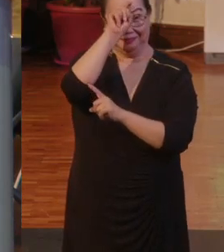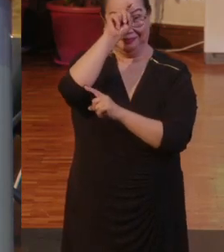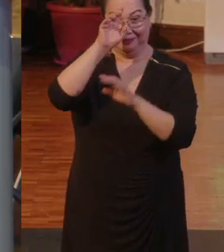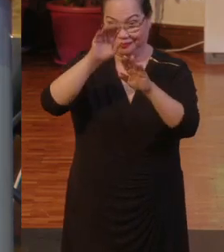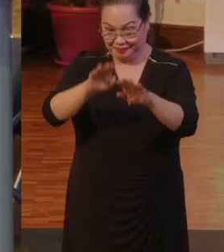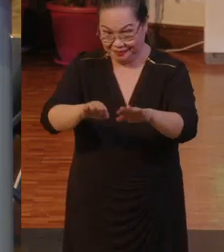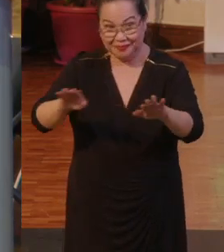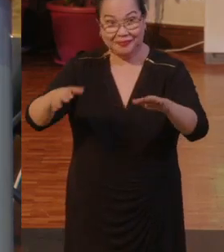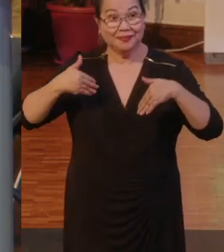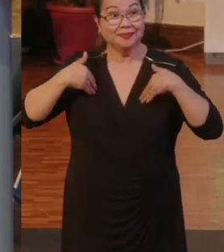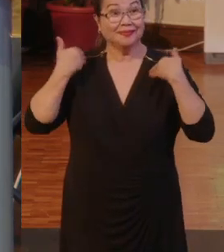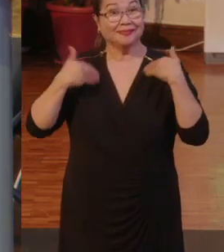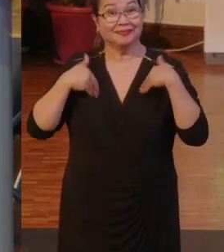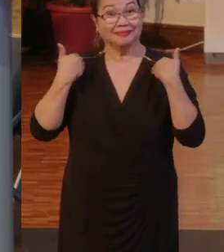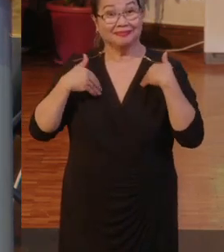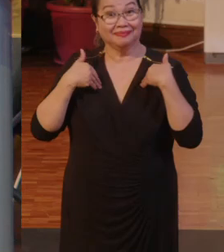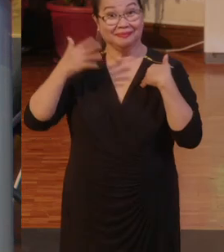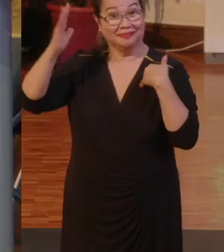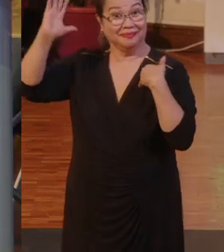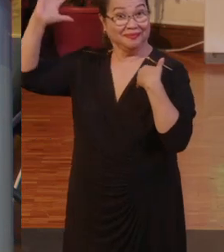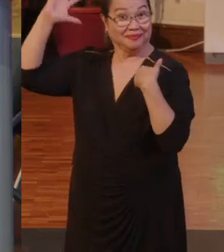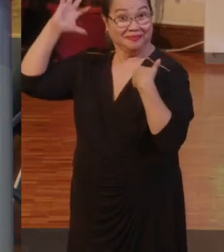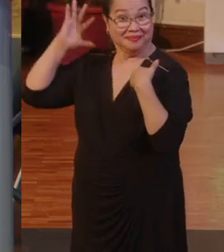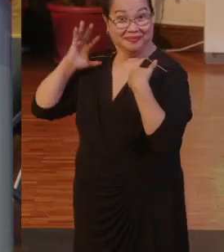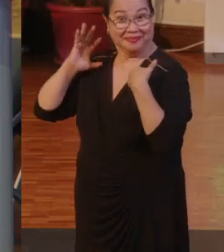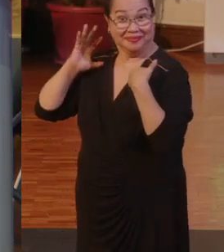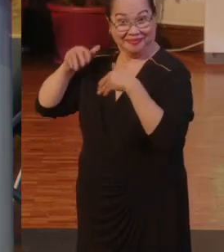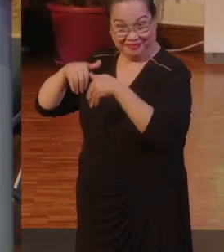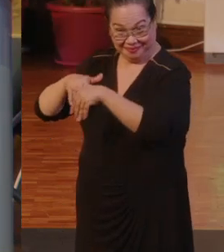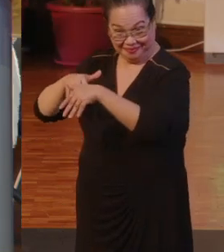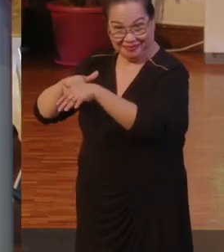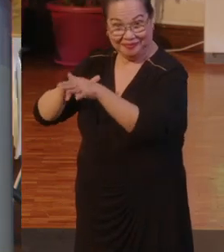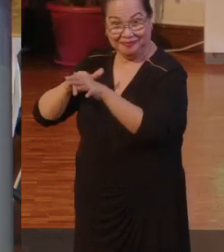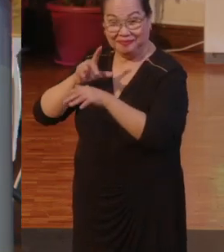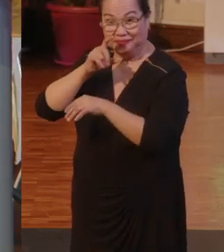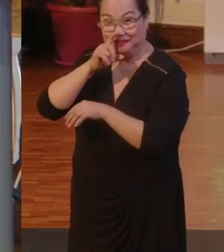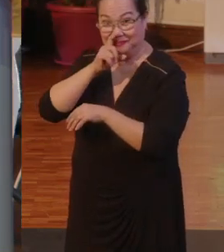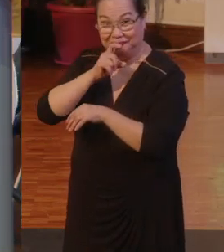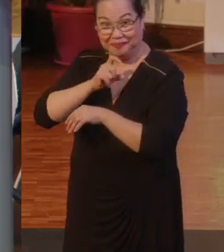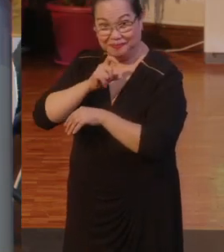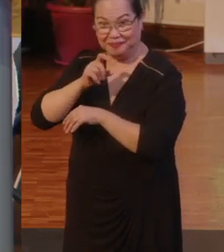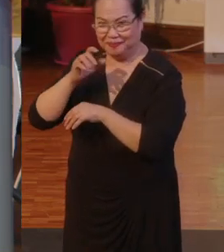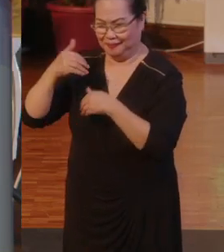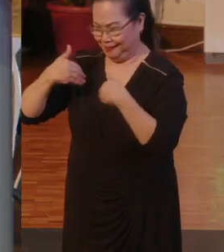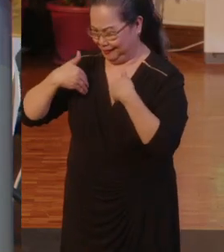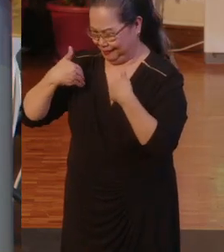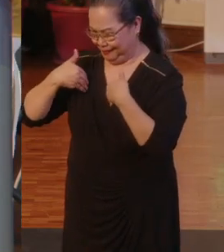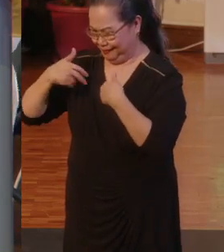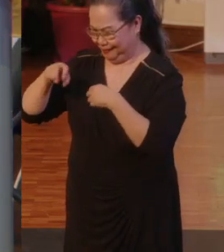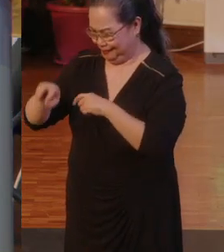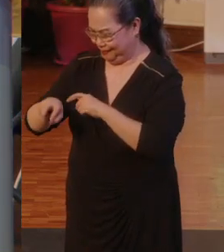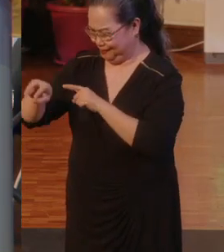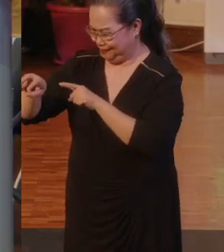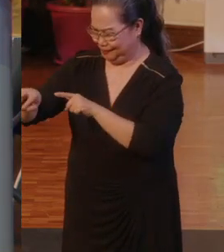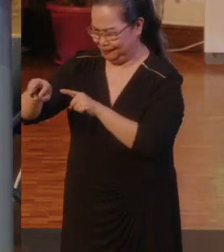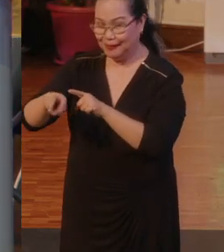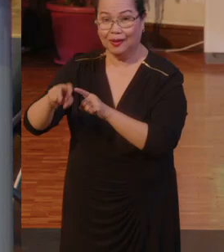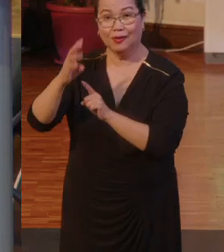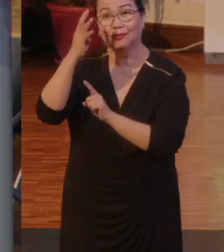bata. Bata pa lang sila nung nakita nila lahat ito. Nagdaan na sila sa